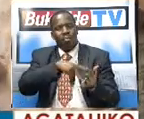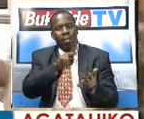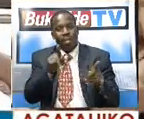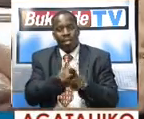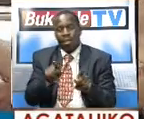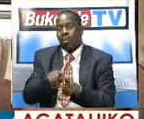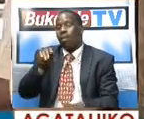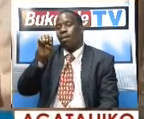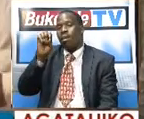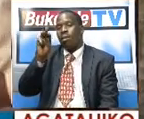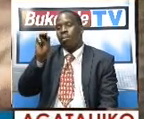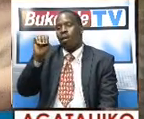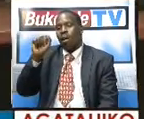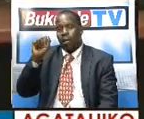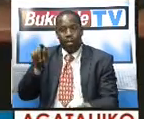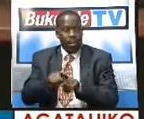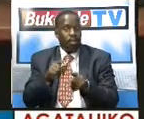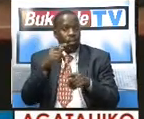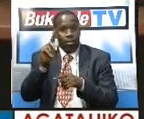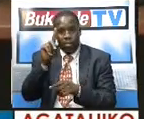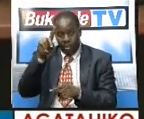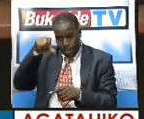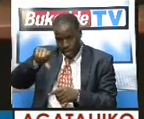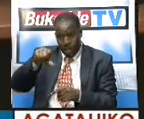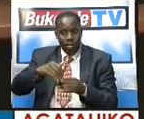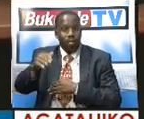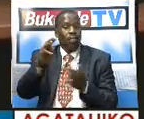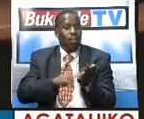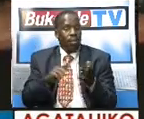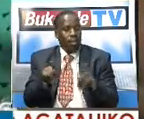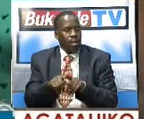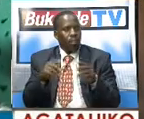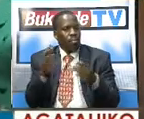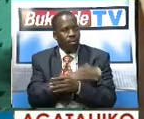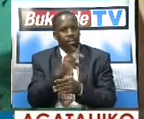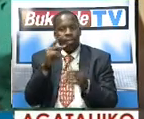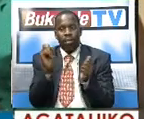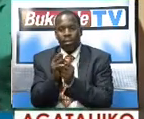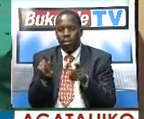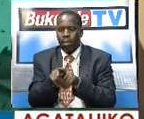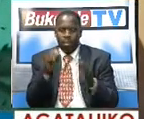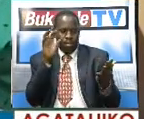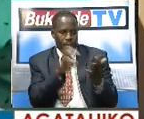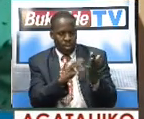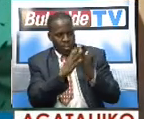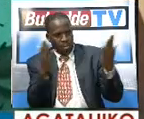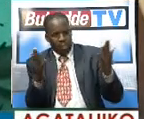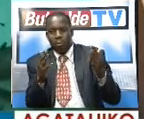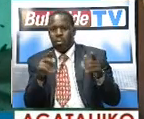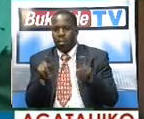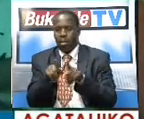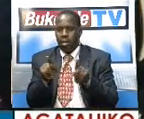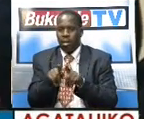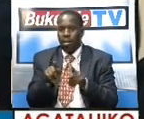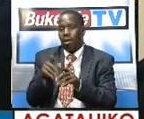Tibaituka Emmanuel agambye nti nga 19 ogwokusatu omwaka 2013 balabeggulire ku Bukedde TV ng'ekitongole